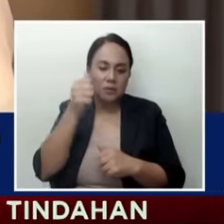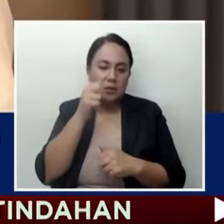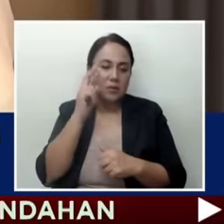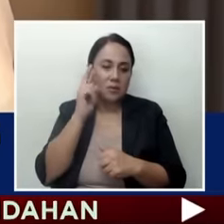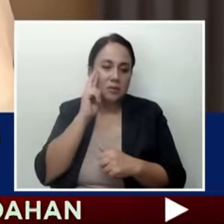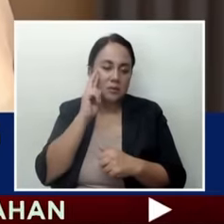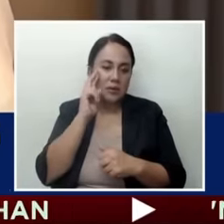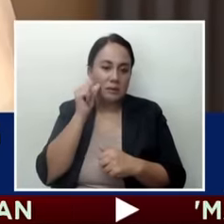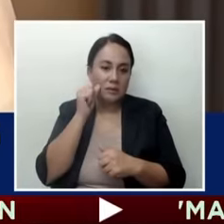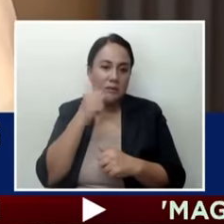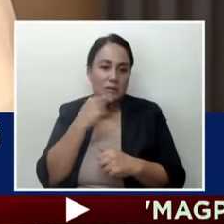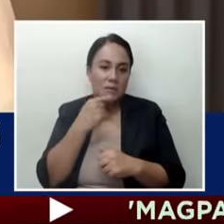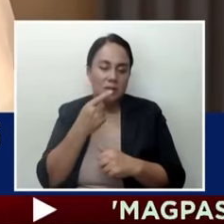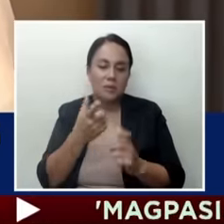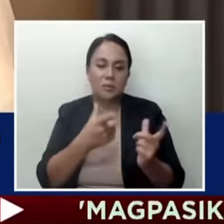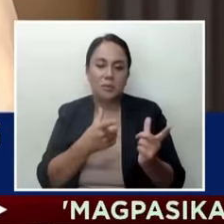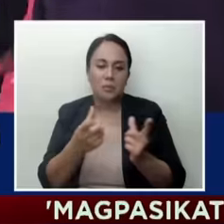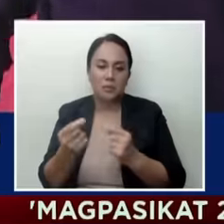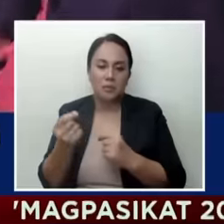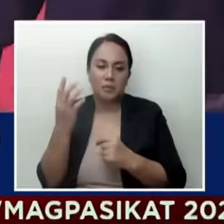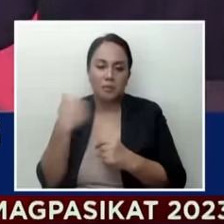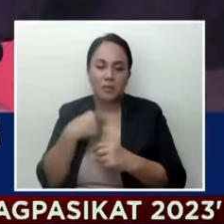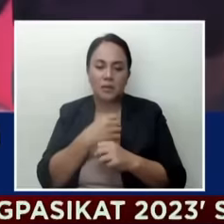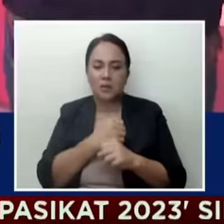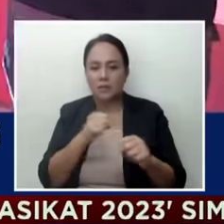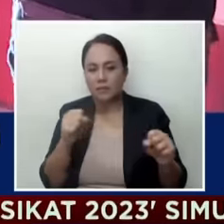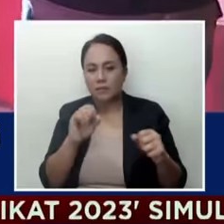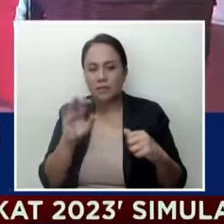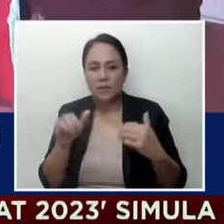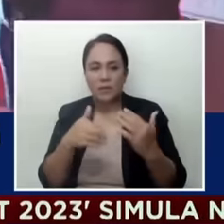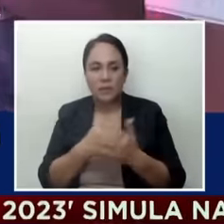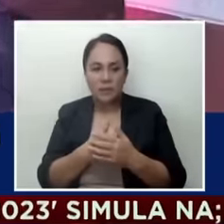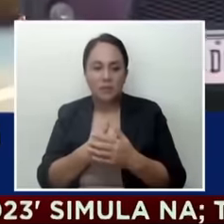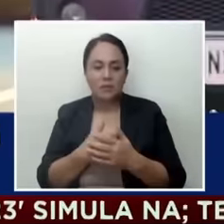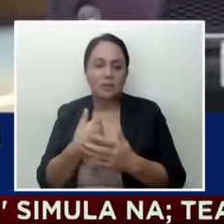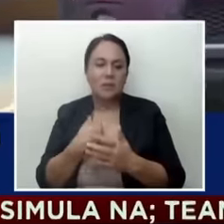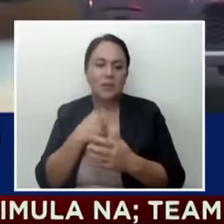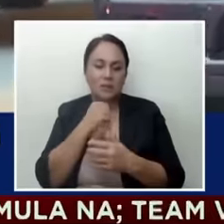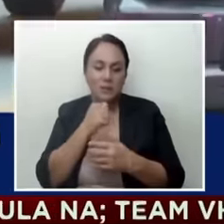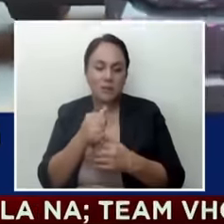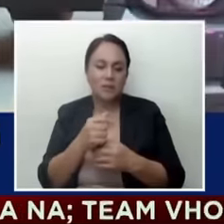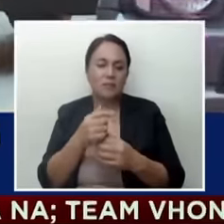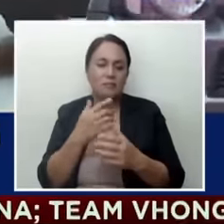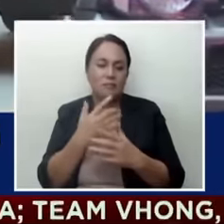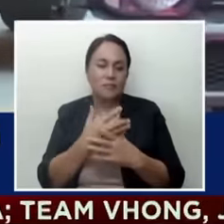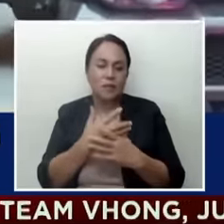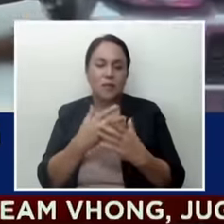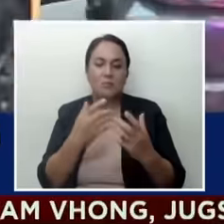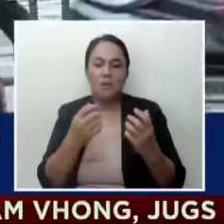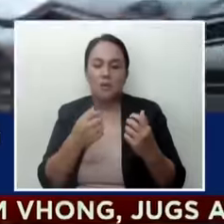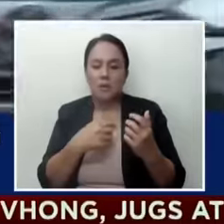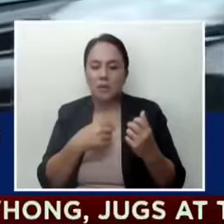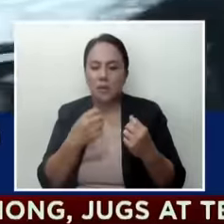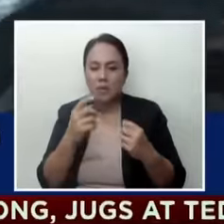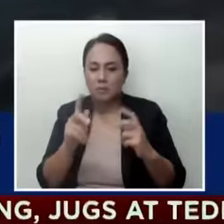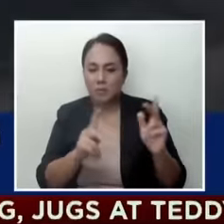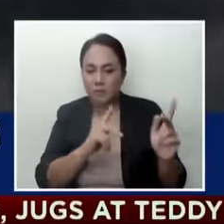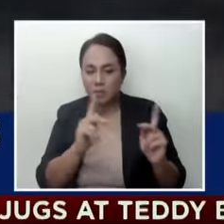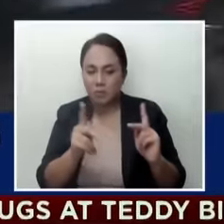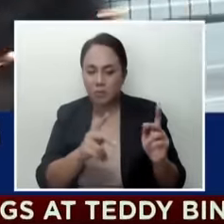Artes, pinatutupad ito para sa kaligtasan ng lahat at para hindi maabala ang mga commuter na sumasakay sa